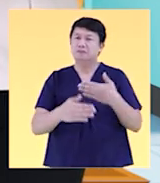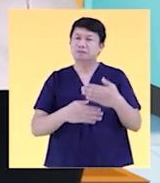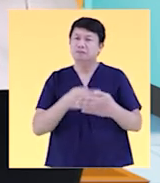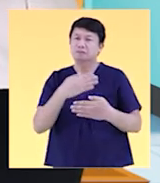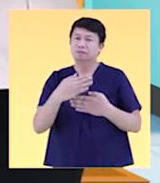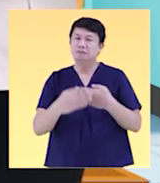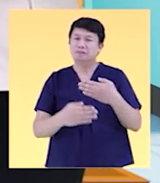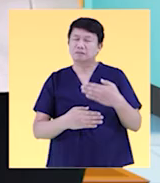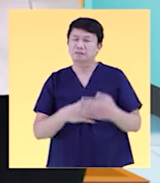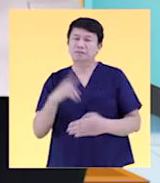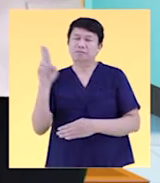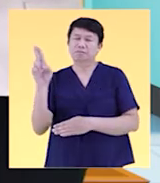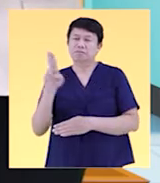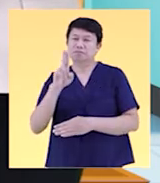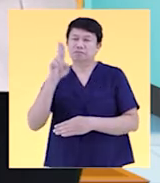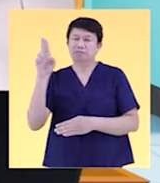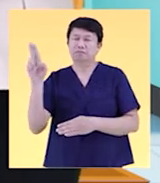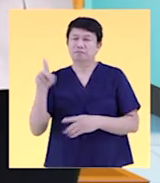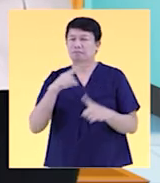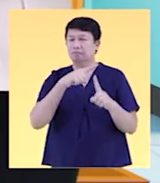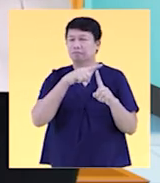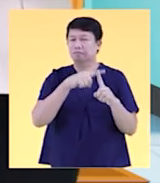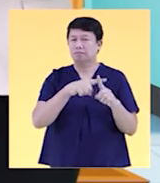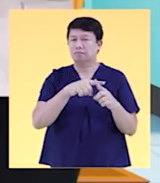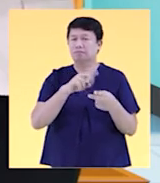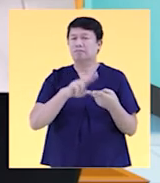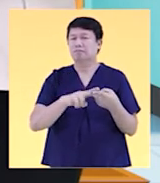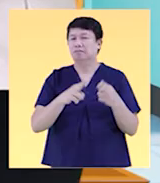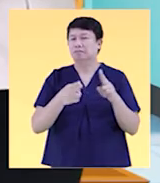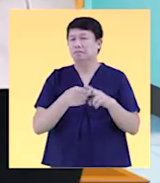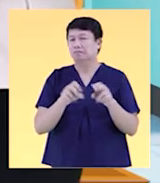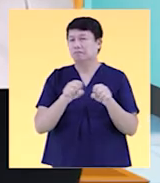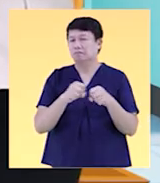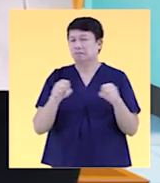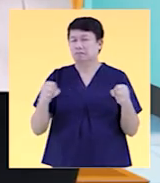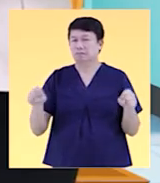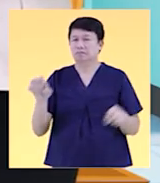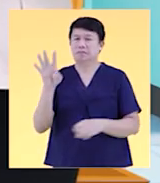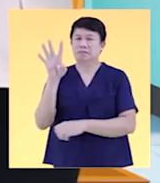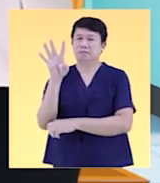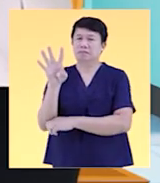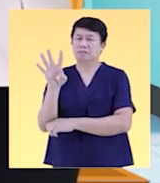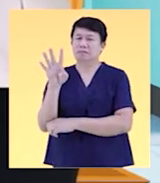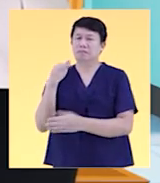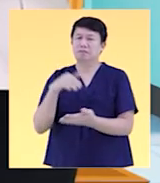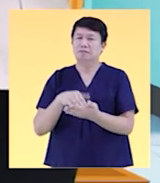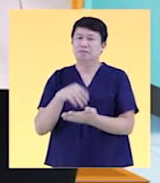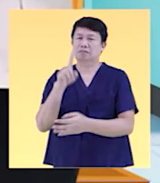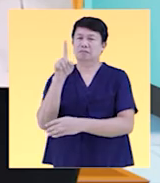Operation to be used, addition. Number sentence,